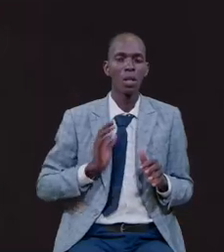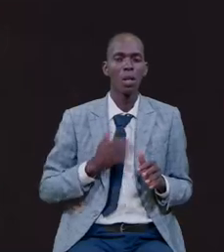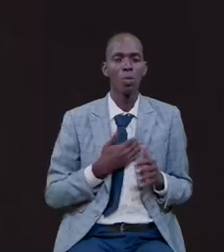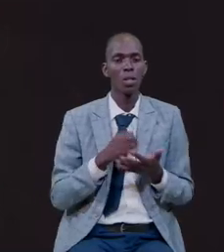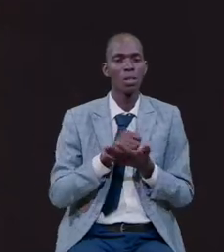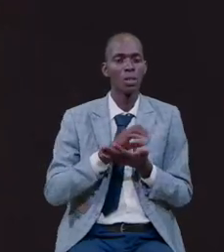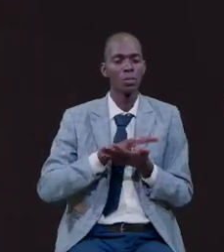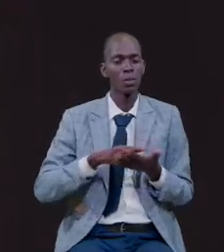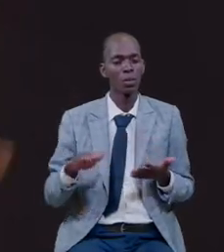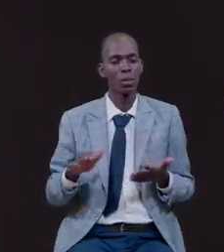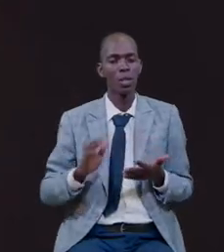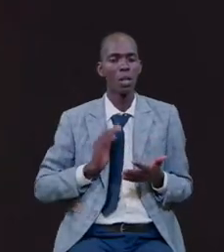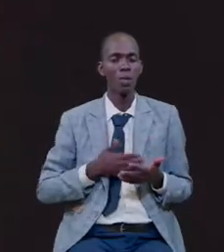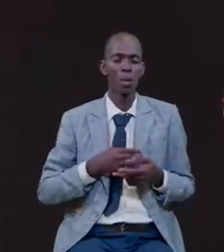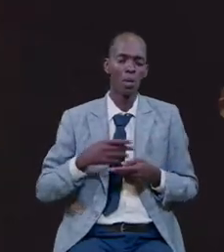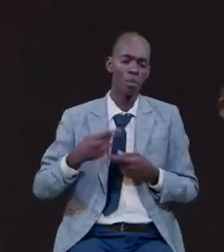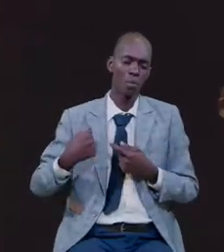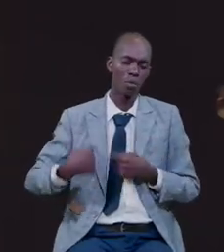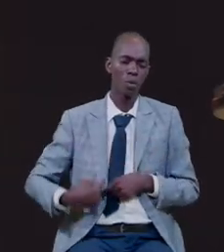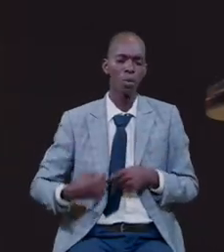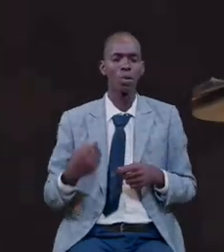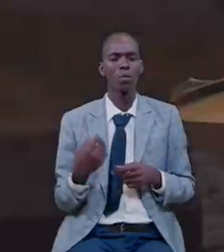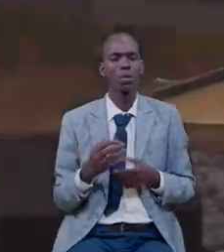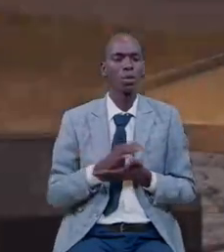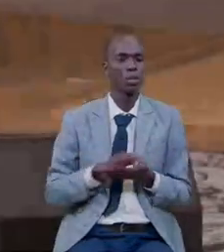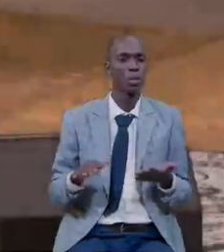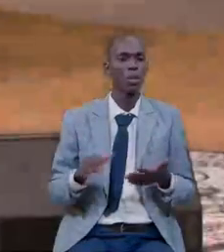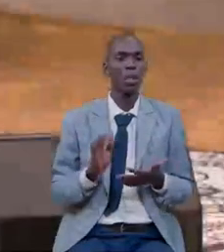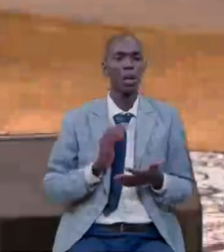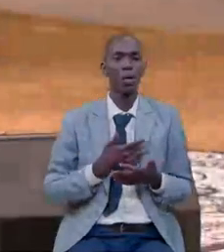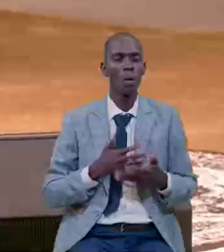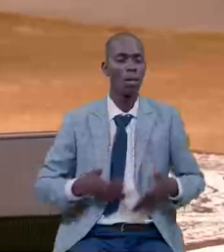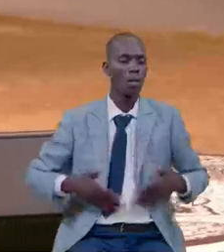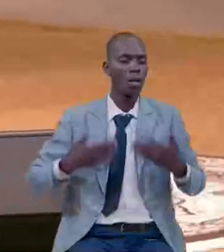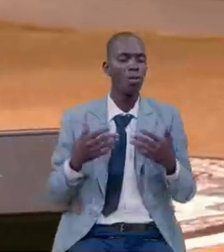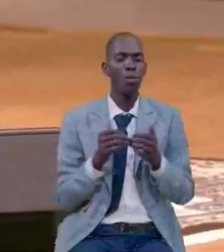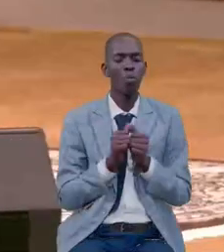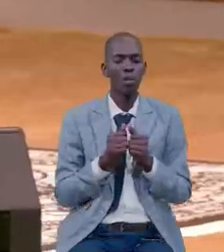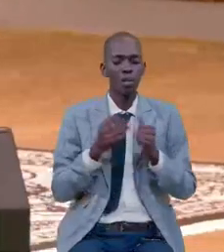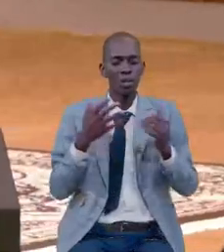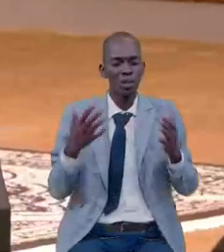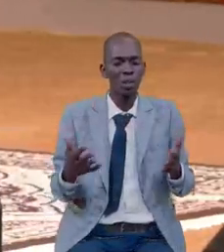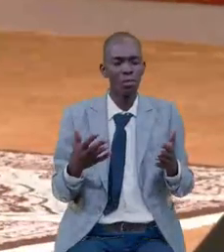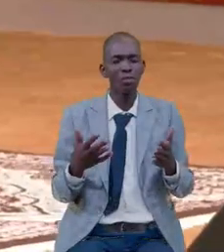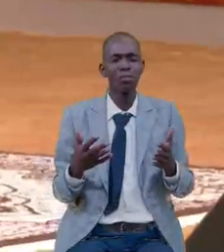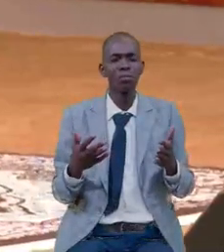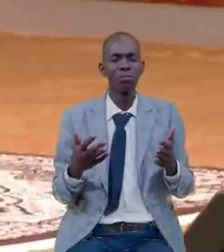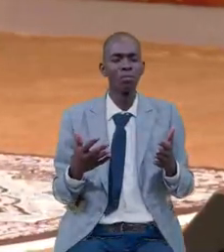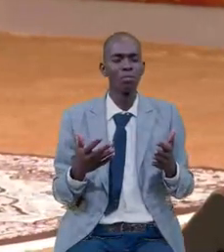notre pureté de cœur, notre vie sans reproche, notre